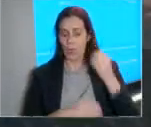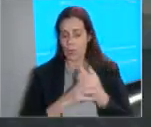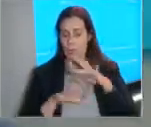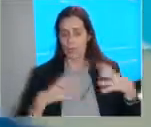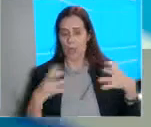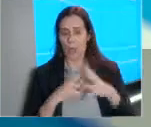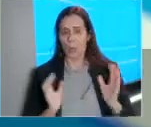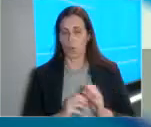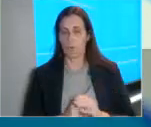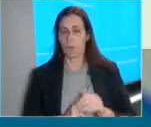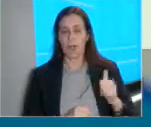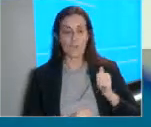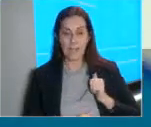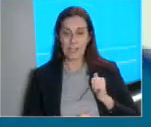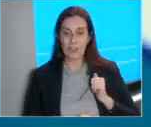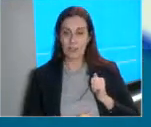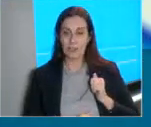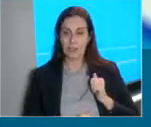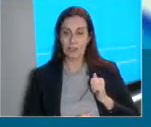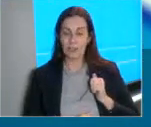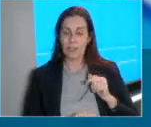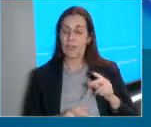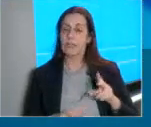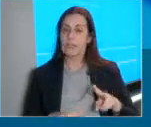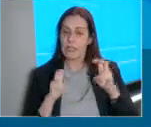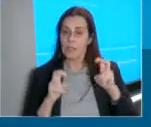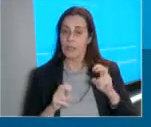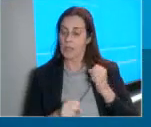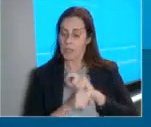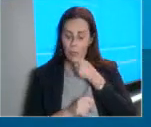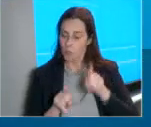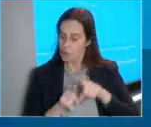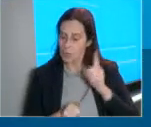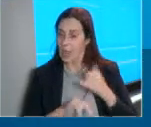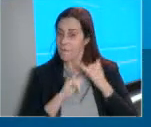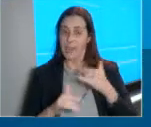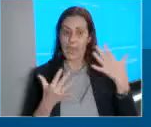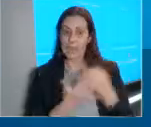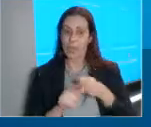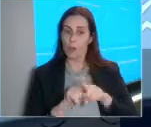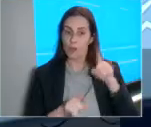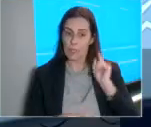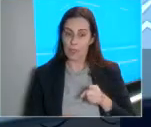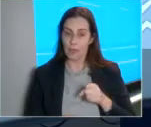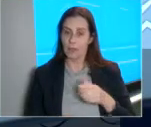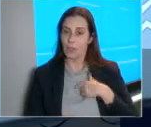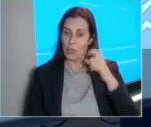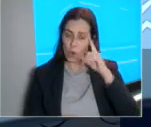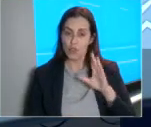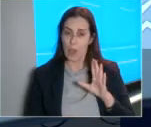אחדות. והצבא בעצם ניצל את ההזדמנות, אסף מודיעין כמו שצריך, הביא הצלחה כמו שצריך, ואני